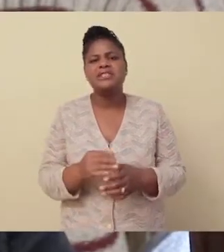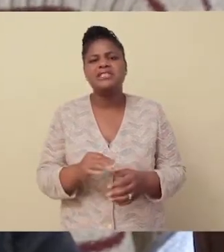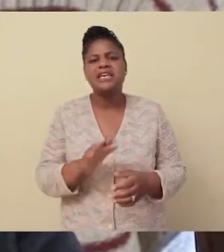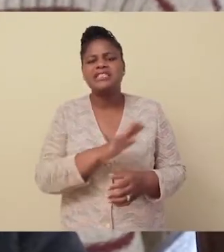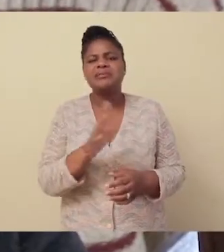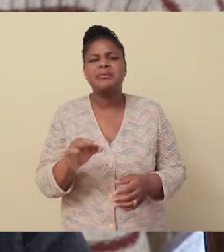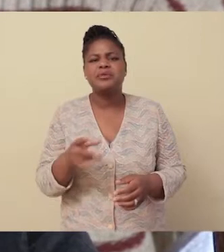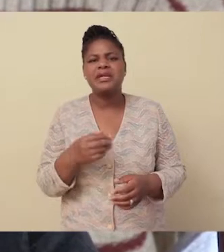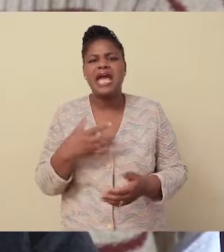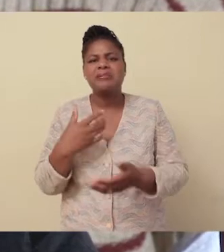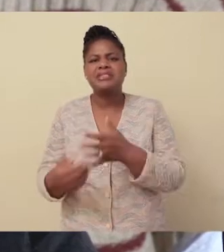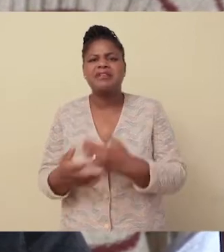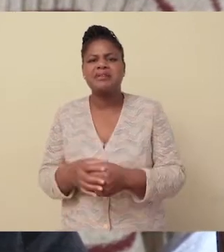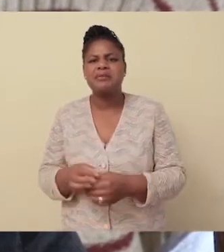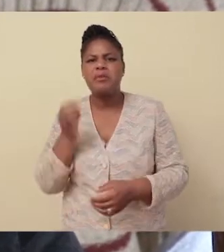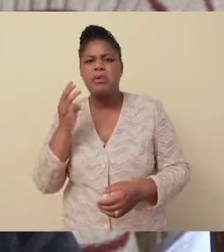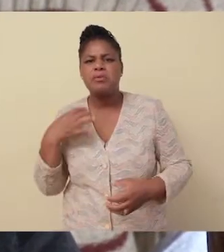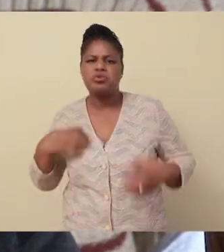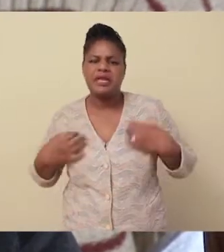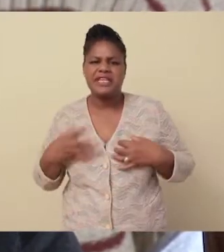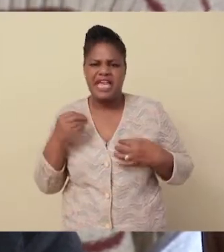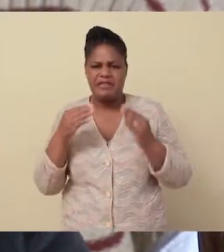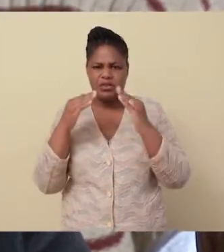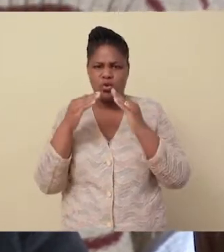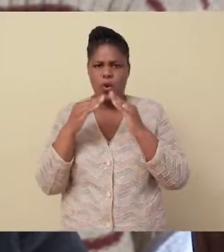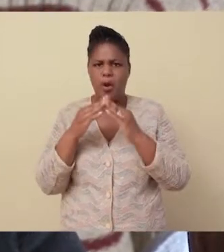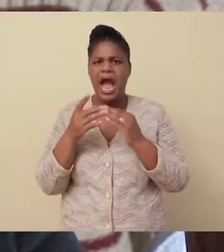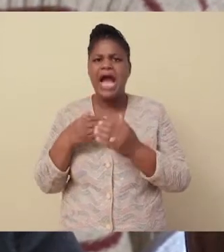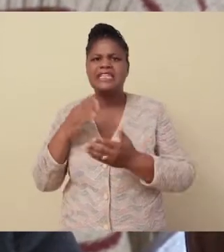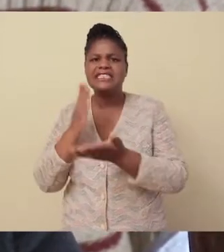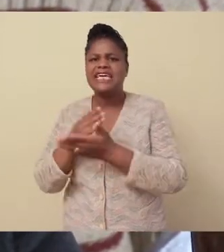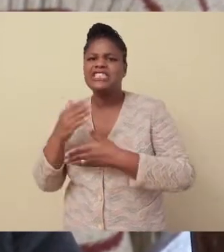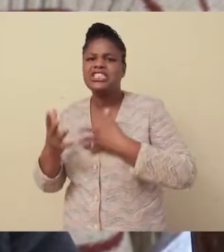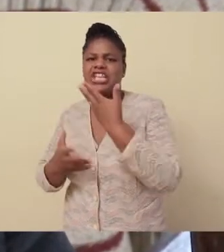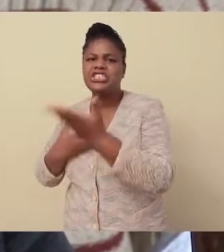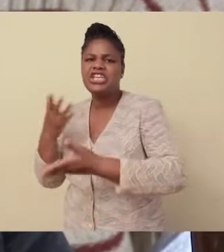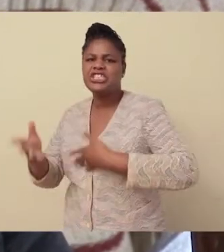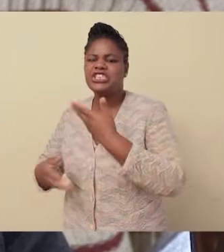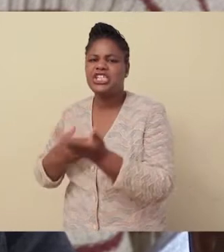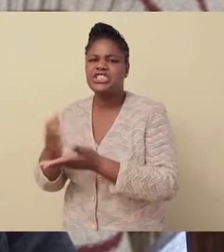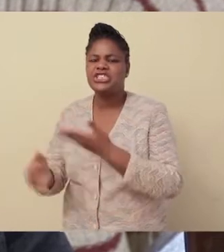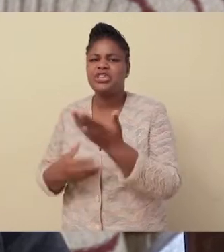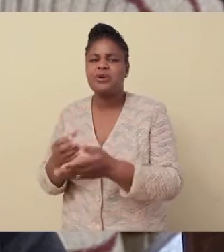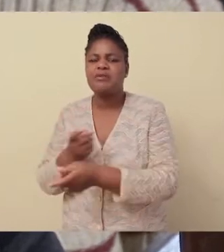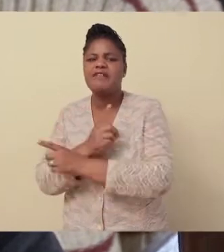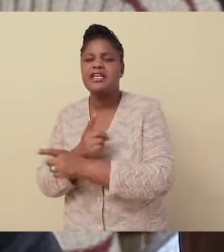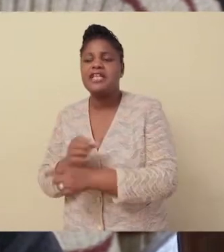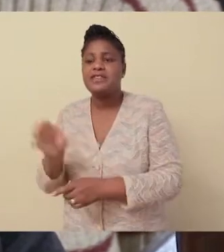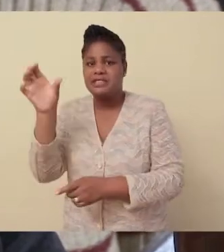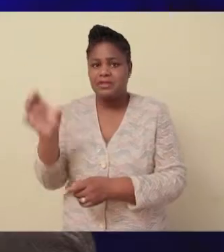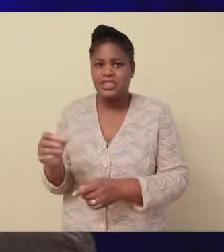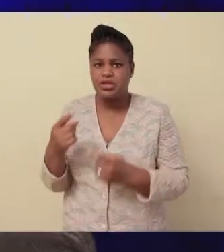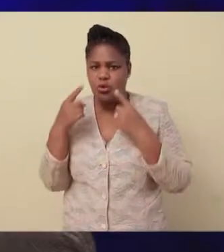kuti matambudziko andiri kusangana nawo kumba kwangu ndogoverana neshamwari. Shamwari yotora mukana wokutambudzika kwangu,